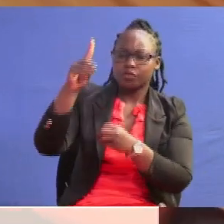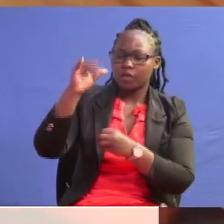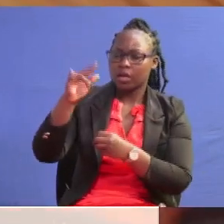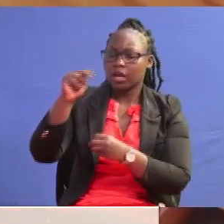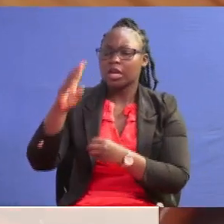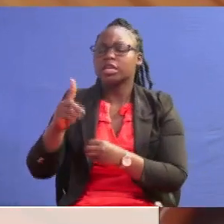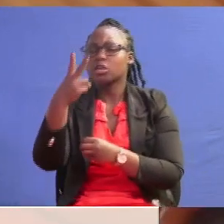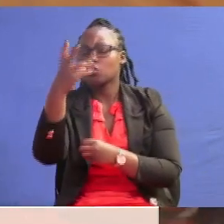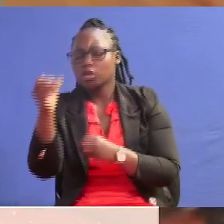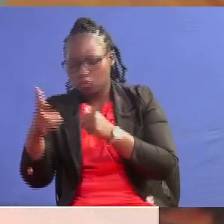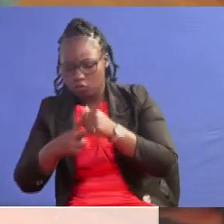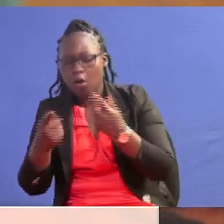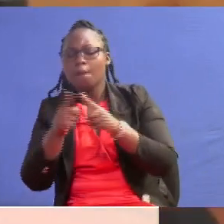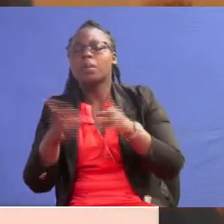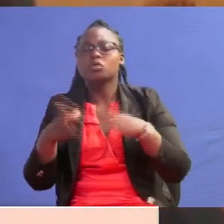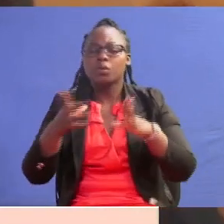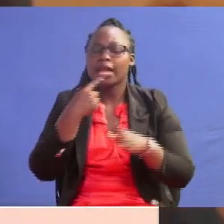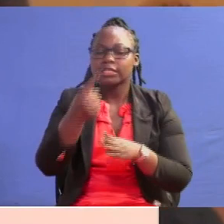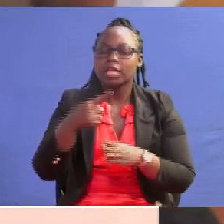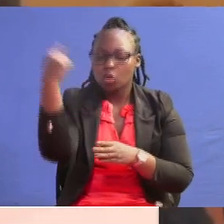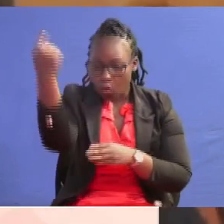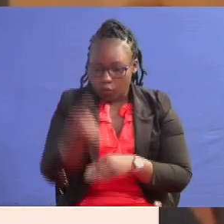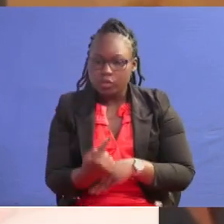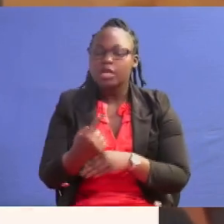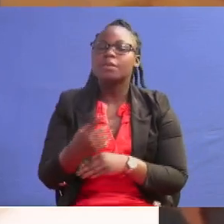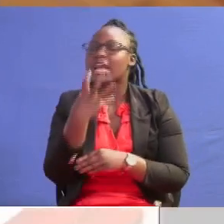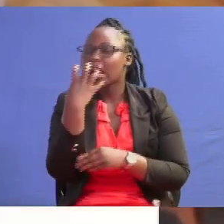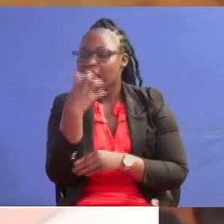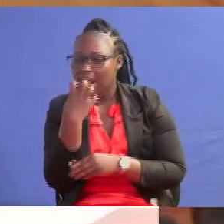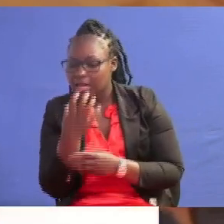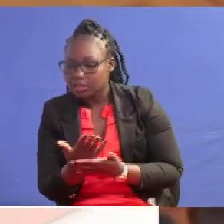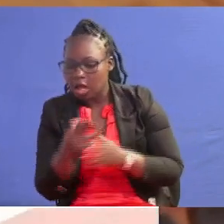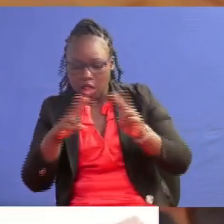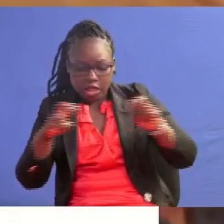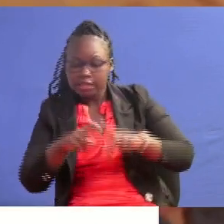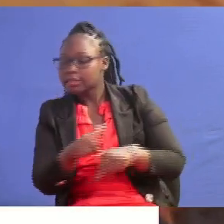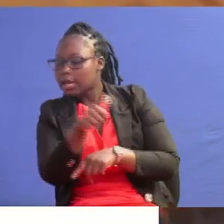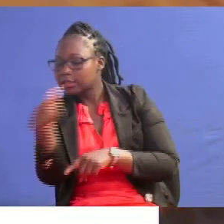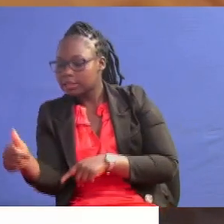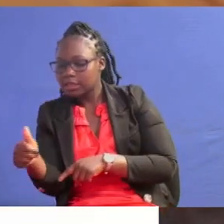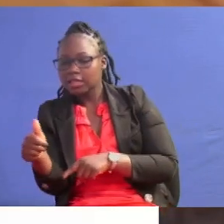Lakini tunawaambia walete Nyoro, walete Gachagua, watafute mwingine.